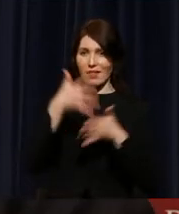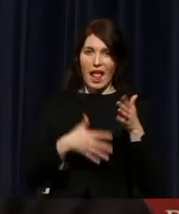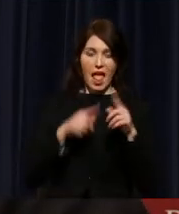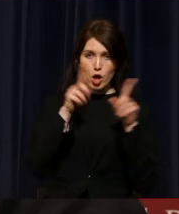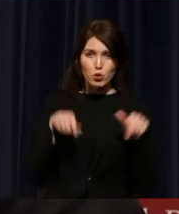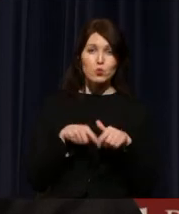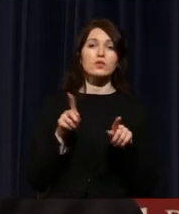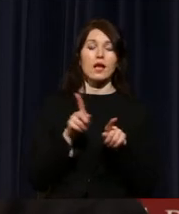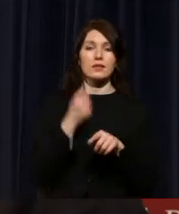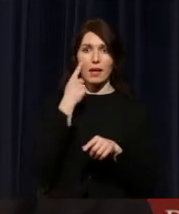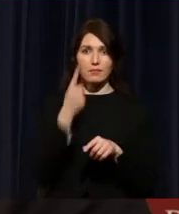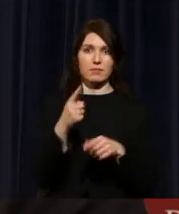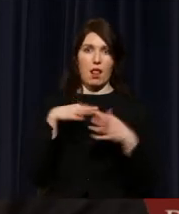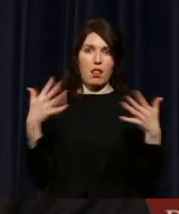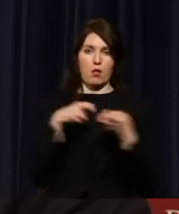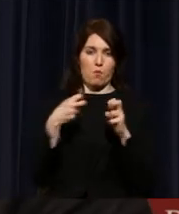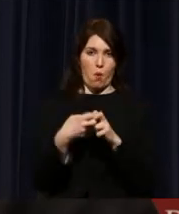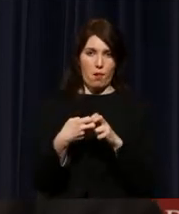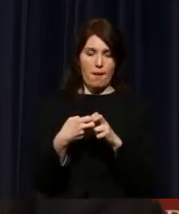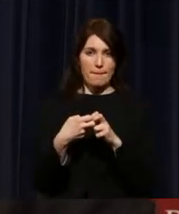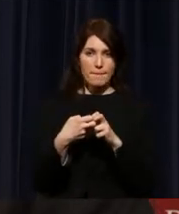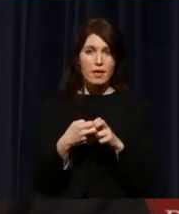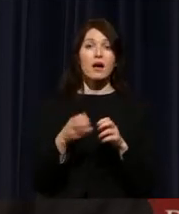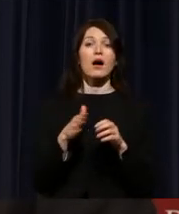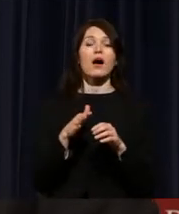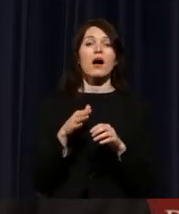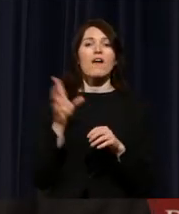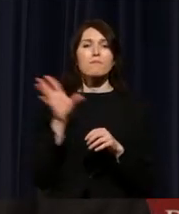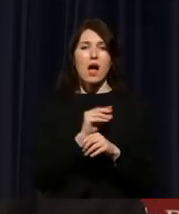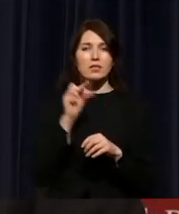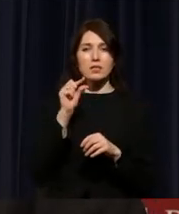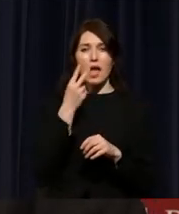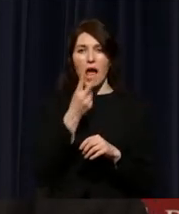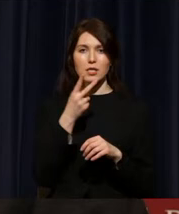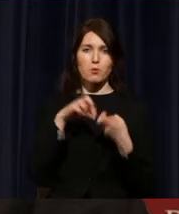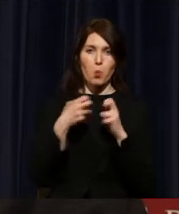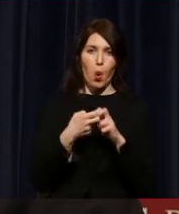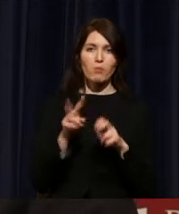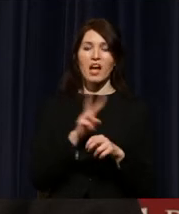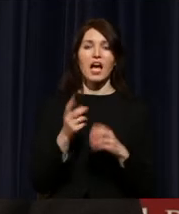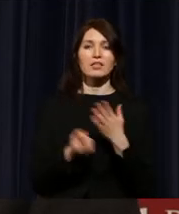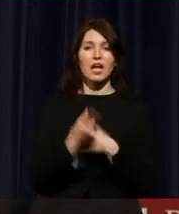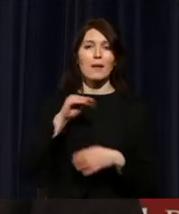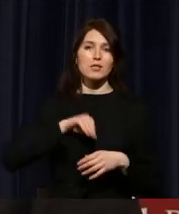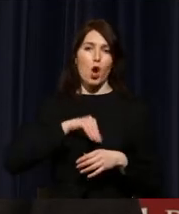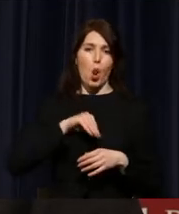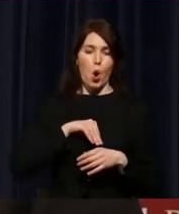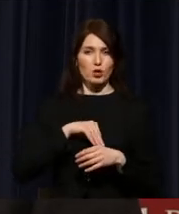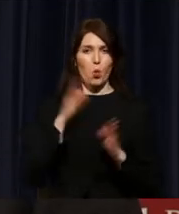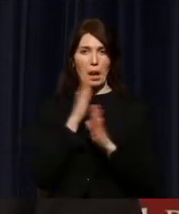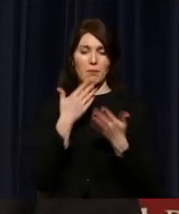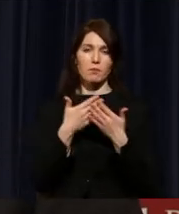tā ir tāda acīm redzama problēma. Daudz mazāk redzams problēmas ir tās, kas veido šo psiholoģisko klimatu